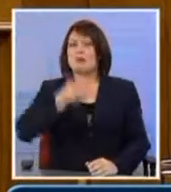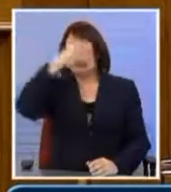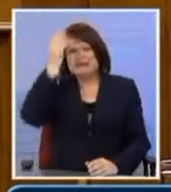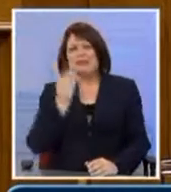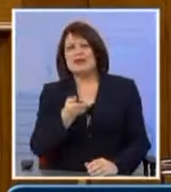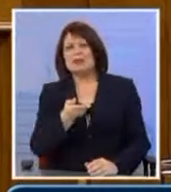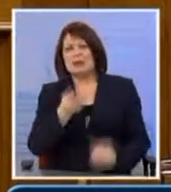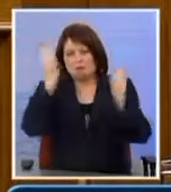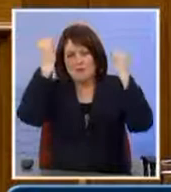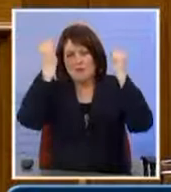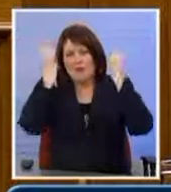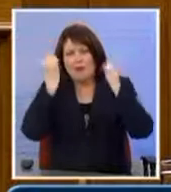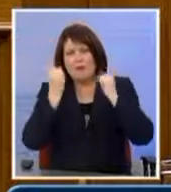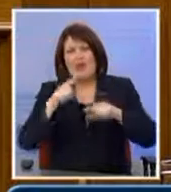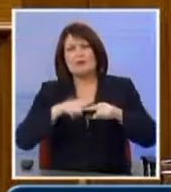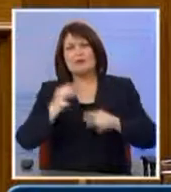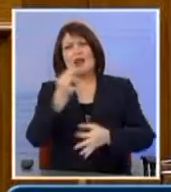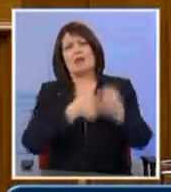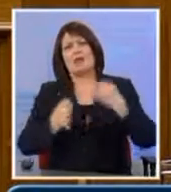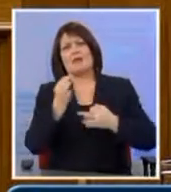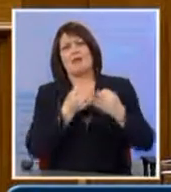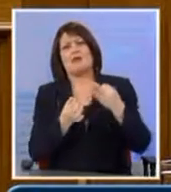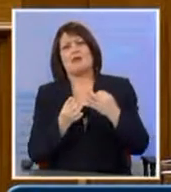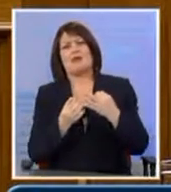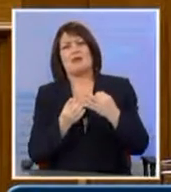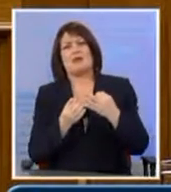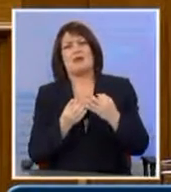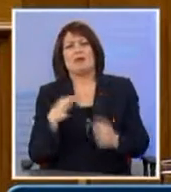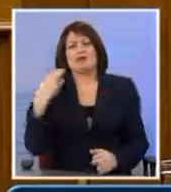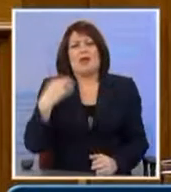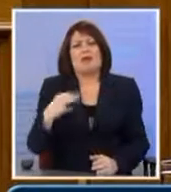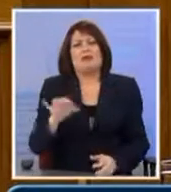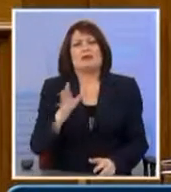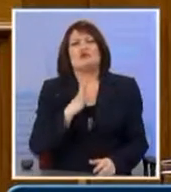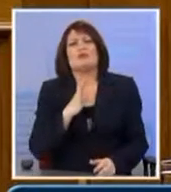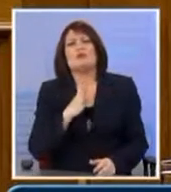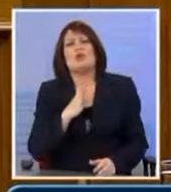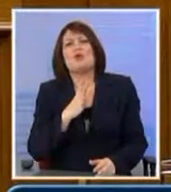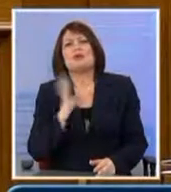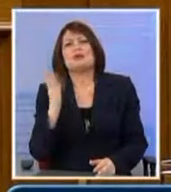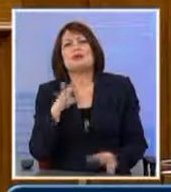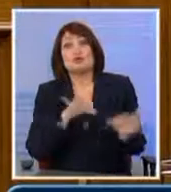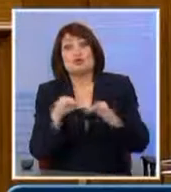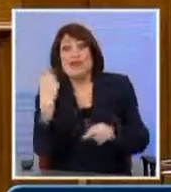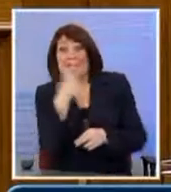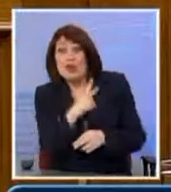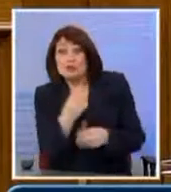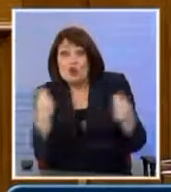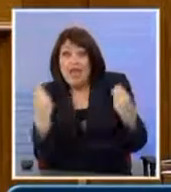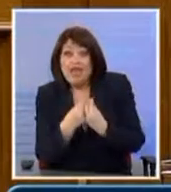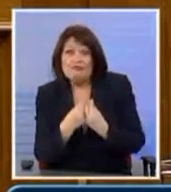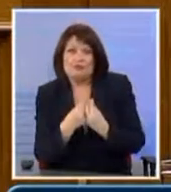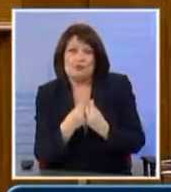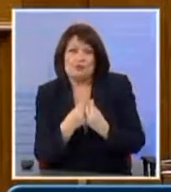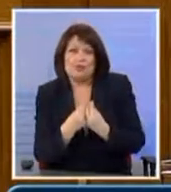Με ολέθριες συνέπειες για τη χώρα μας και δι' για τους πλέον ευάλωτους πολίτες, αν το σχέδιο αυτό ποτέ εφαρμοστεί.